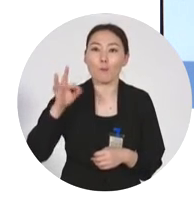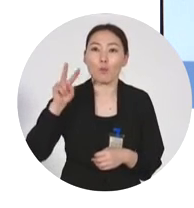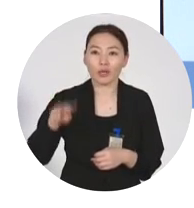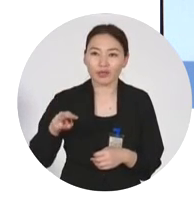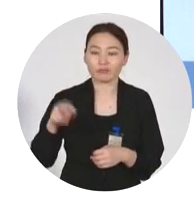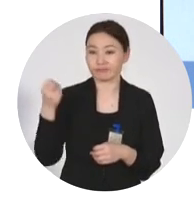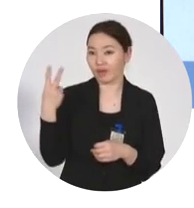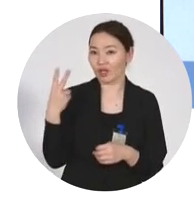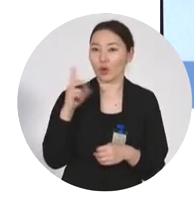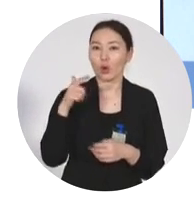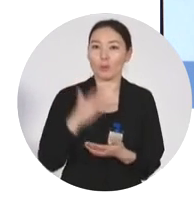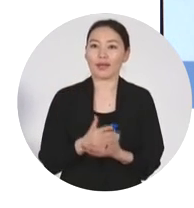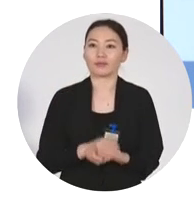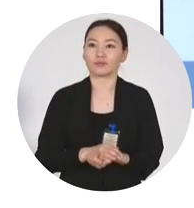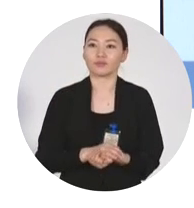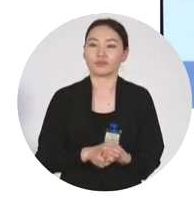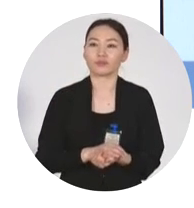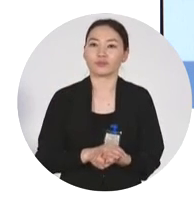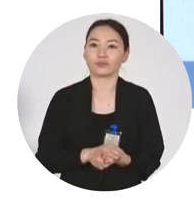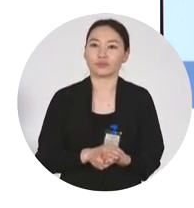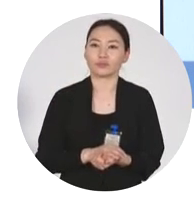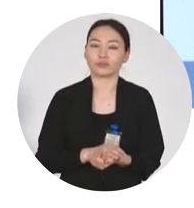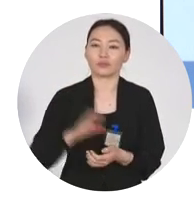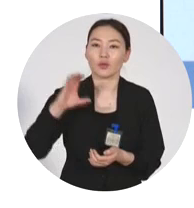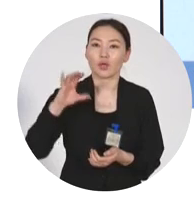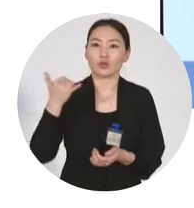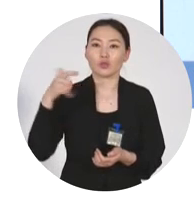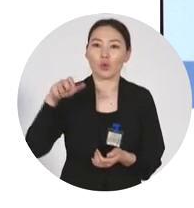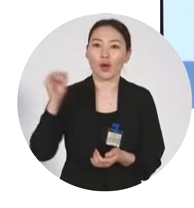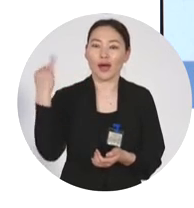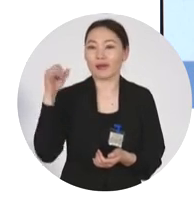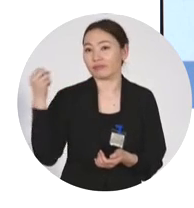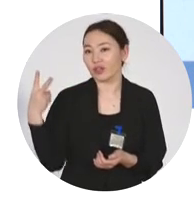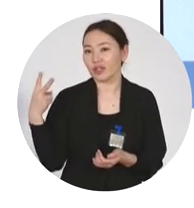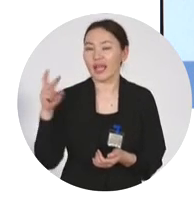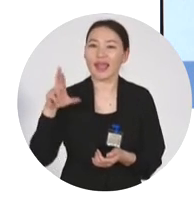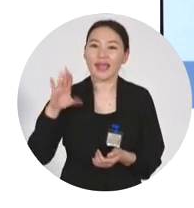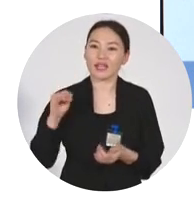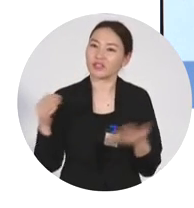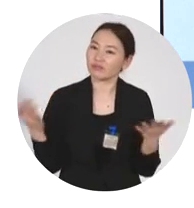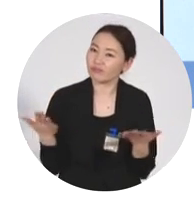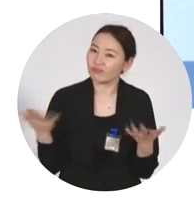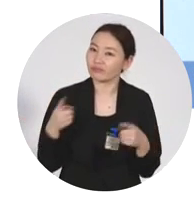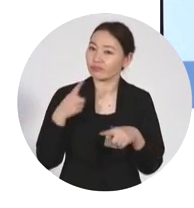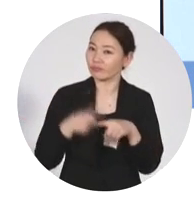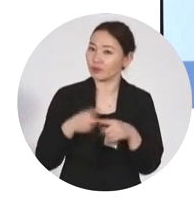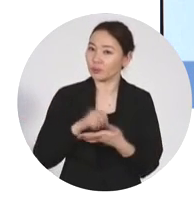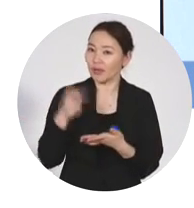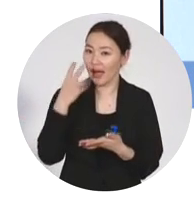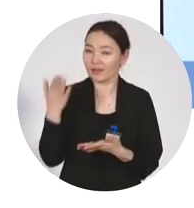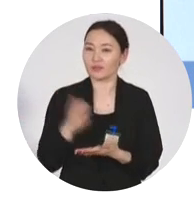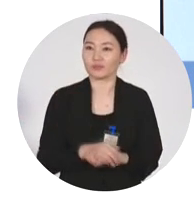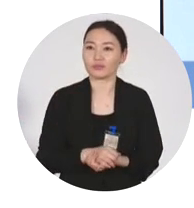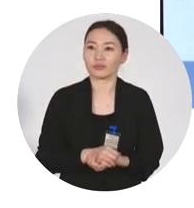нь. За тэгвэл энэ хоёр нөхцөлөө үгэнд хэрхэн дагуулах вэ гэдгээ одоо харъя. За би чи сүгэй гэж